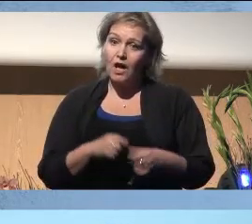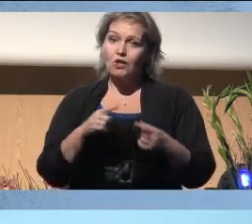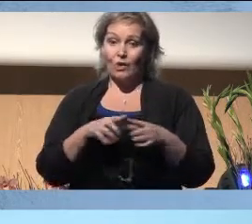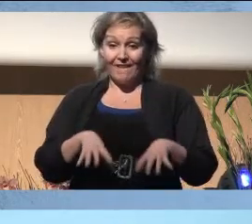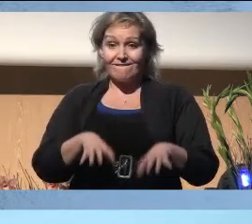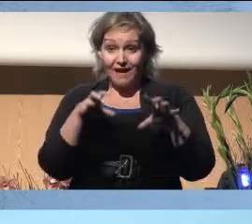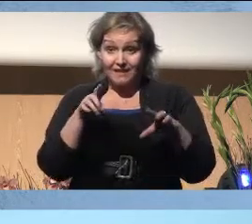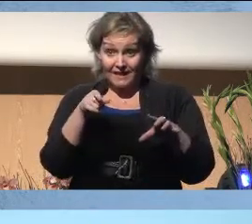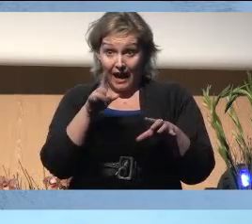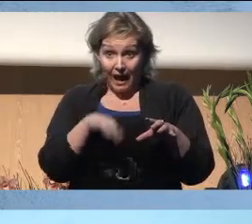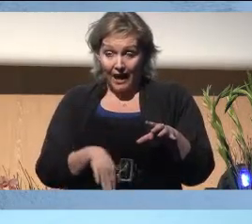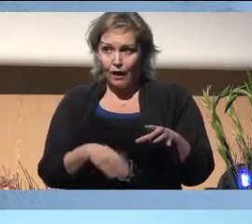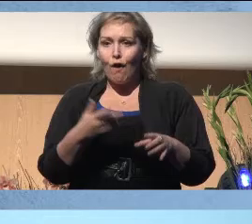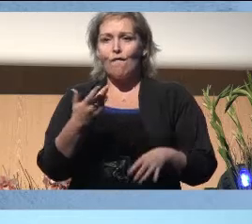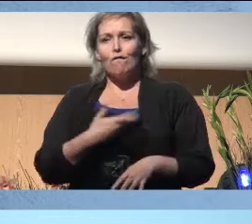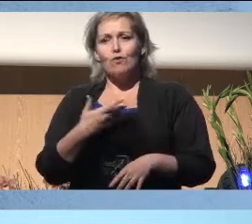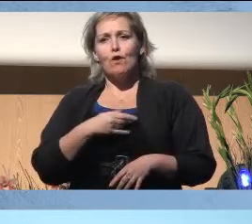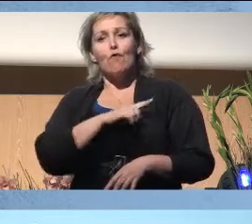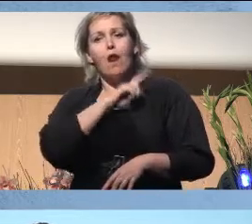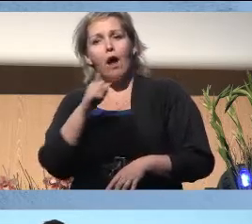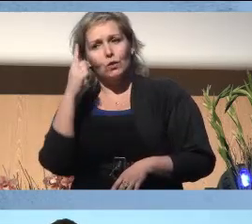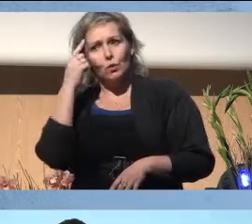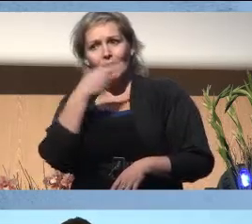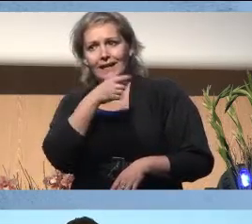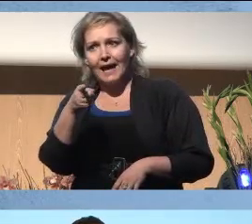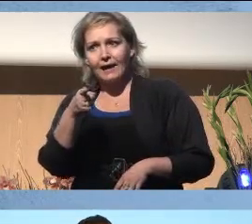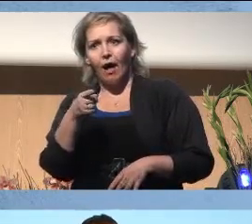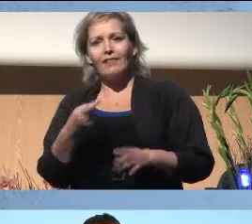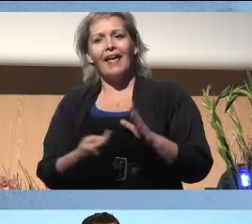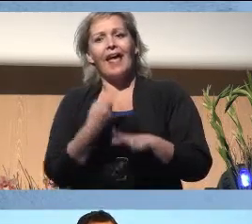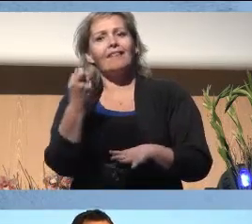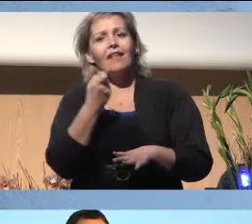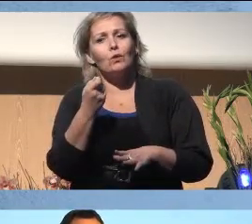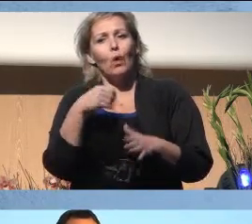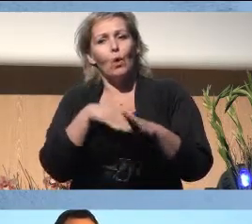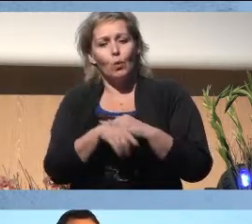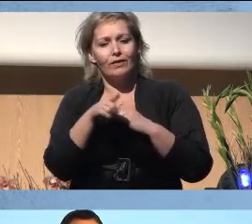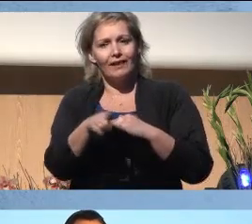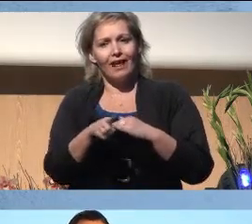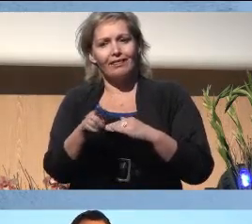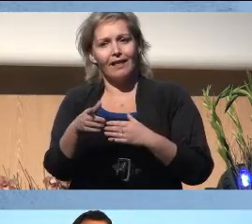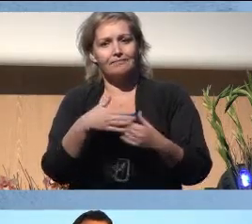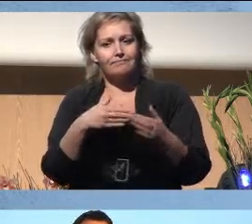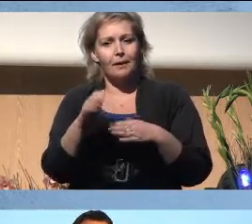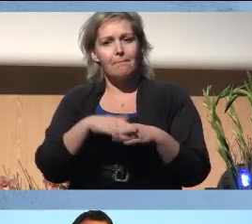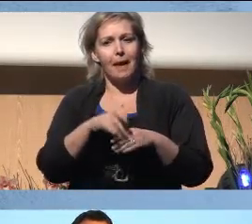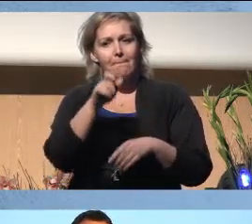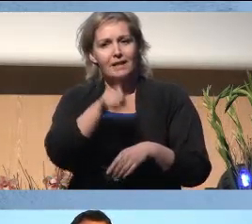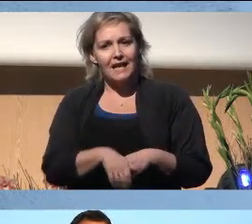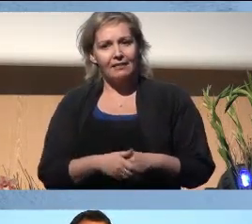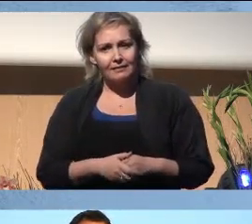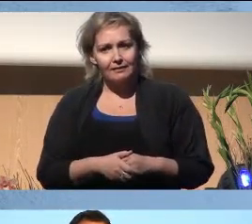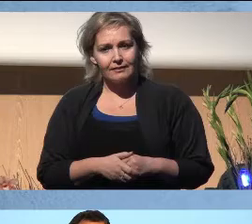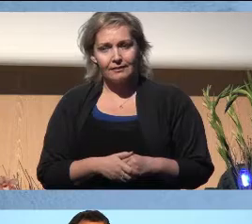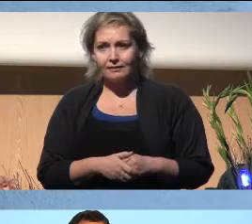allra värsta är, hur lång tid tror ni att det händer någonting under den här månaden med patienten?